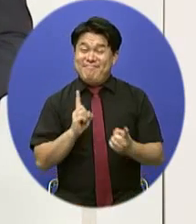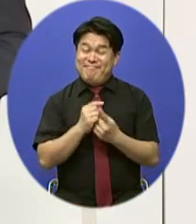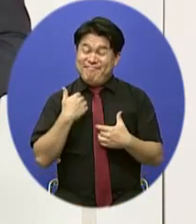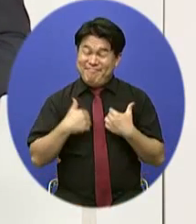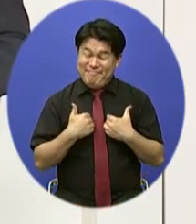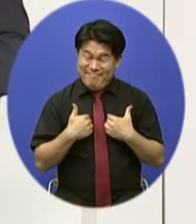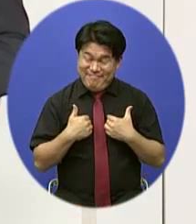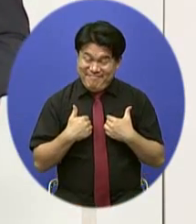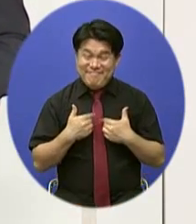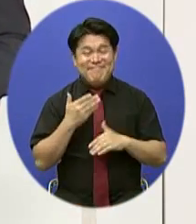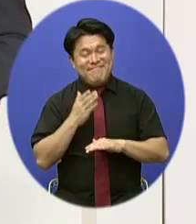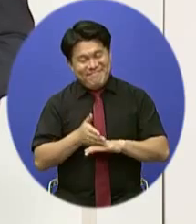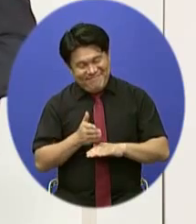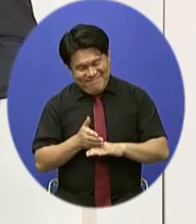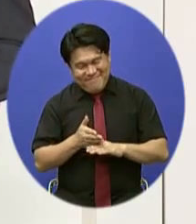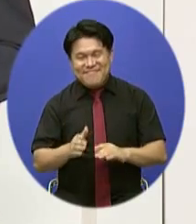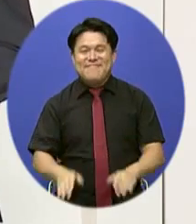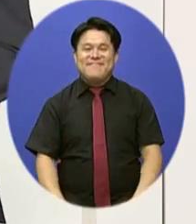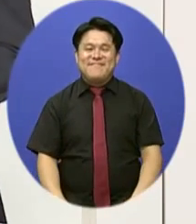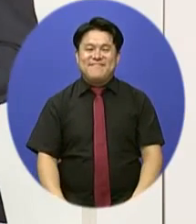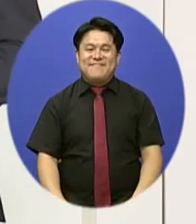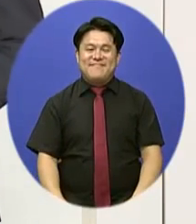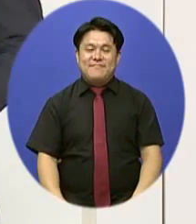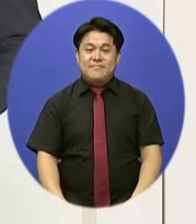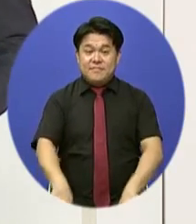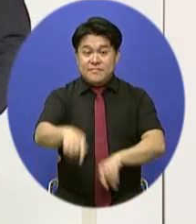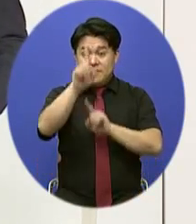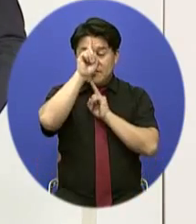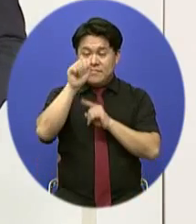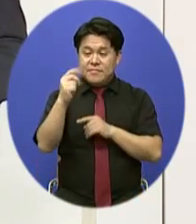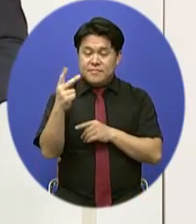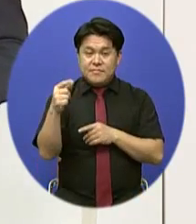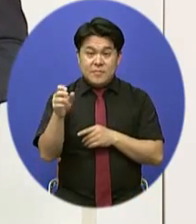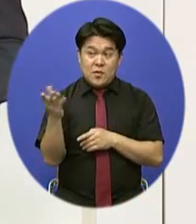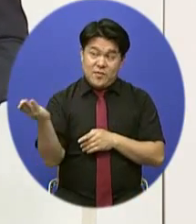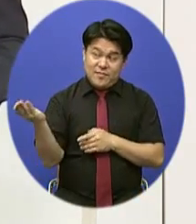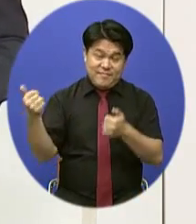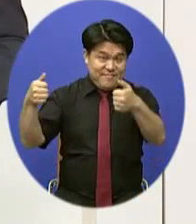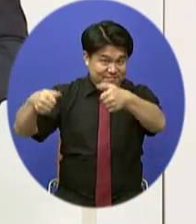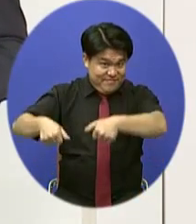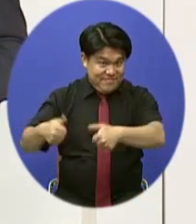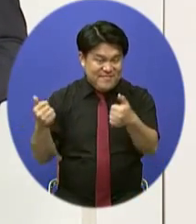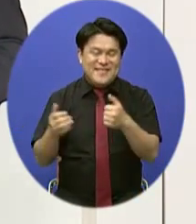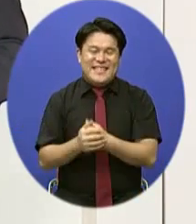반갑습니다. 감사합니다. 와, 이효정 씨 나왔는데 네. 인사하시죠.